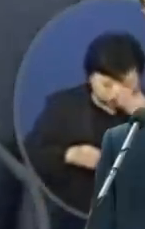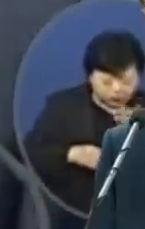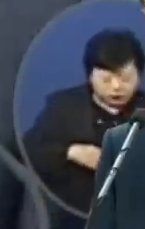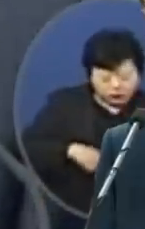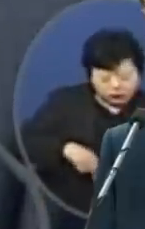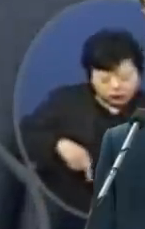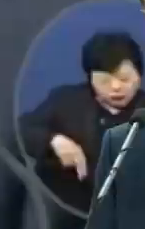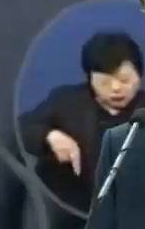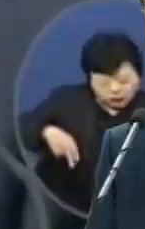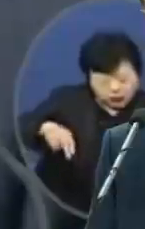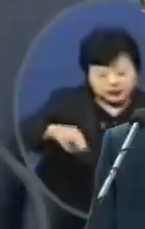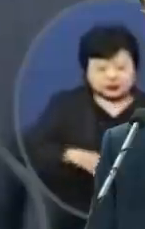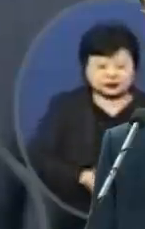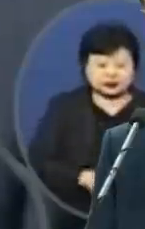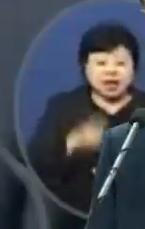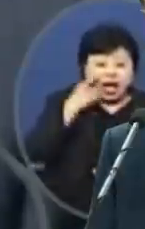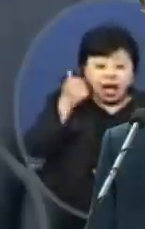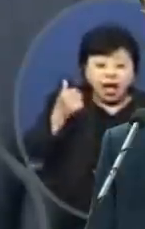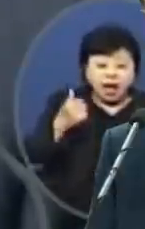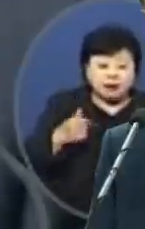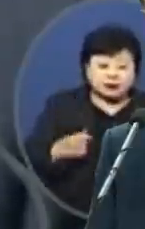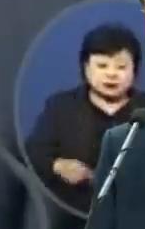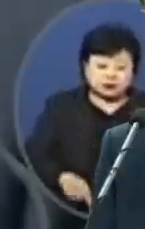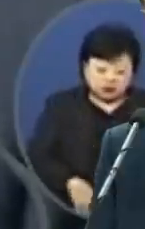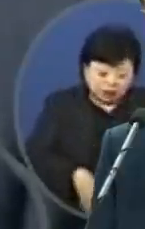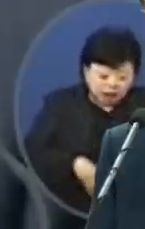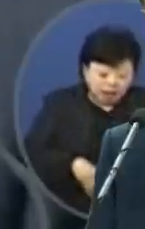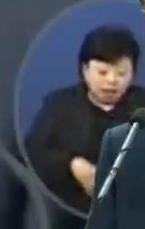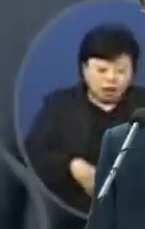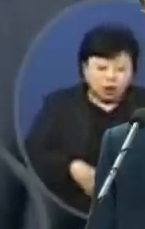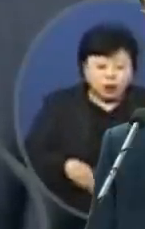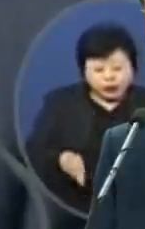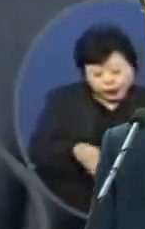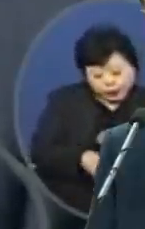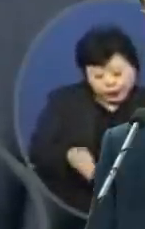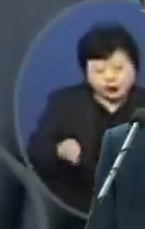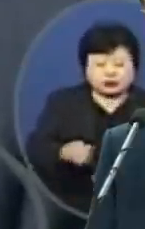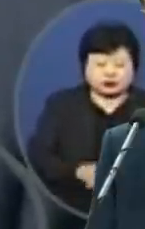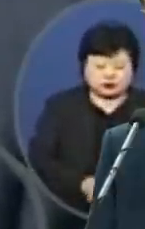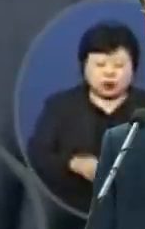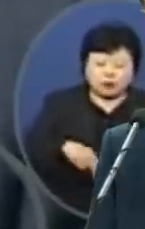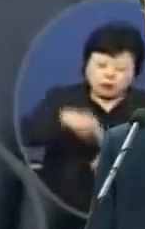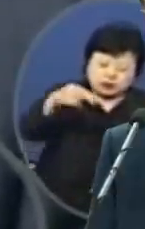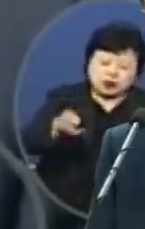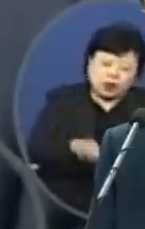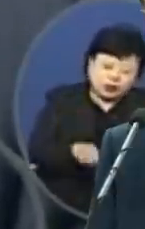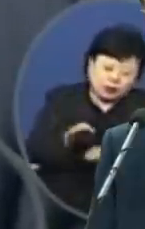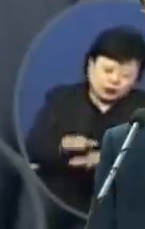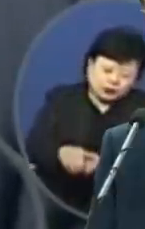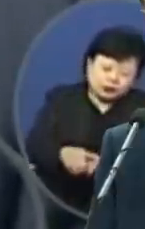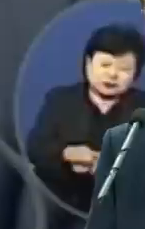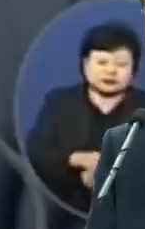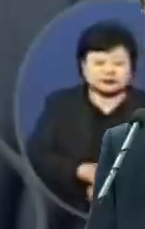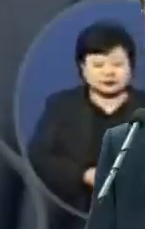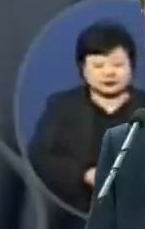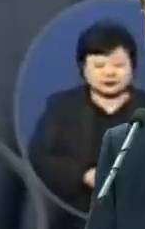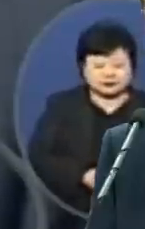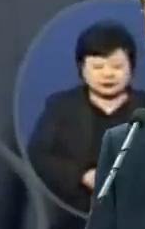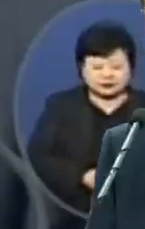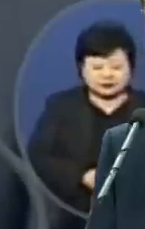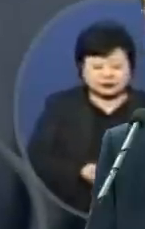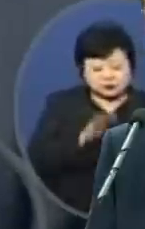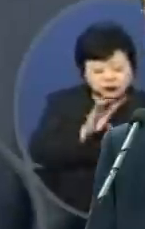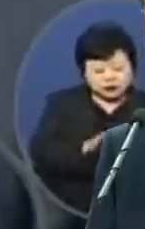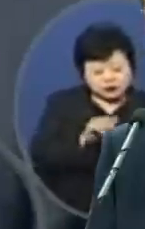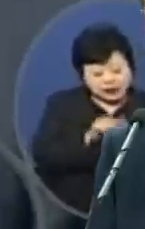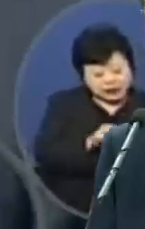그리고 뒷걸음질 가서 아버지의 사체를 덮어주었습니다. 그리고 빨가벗은 것을 면하게 해준